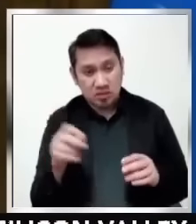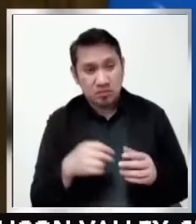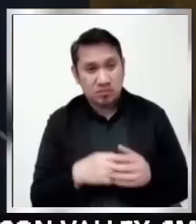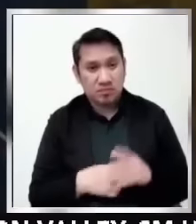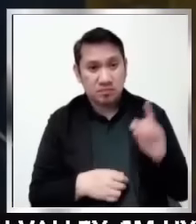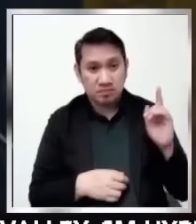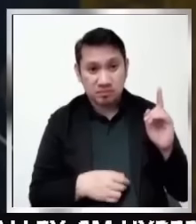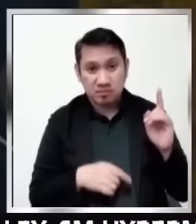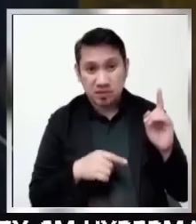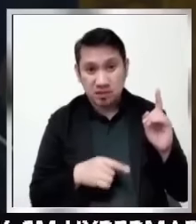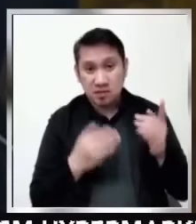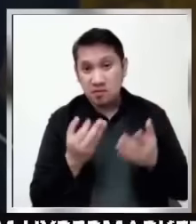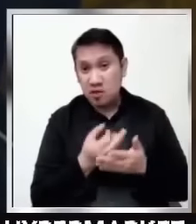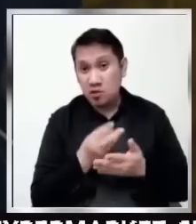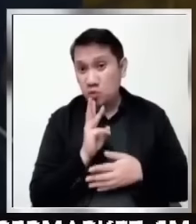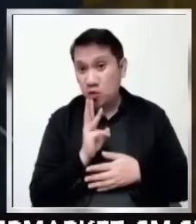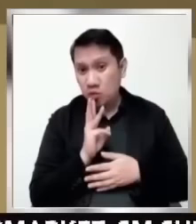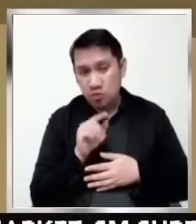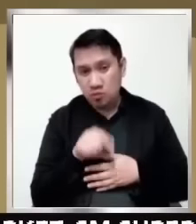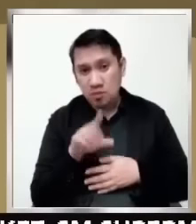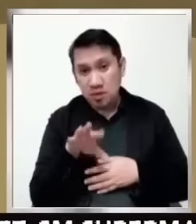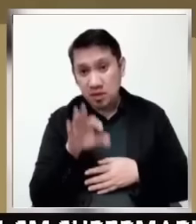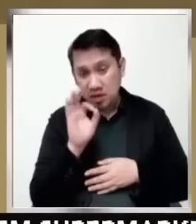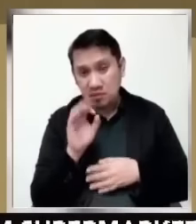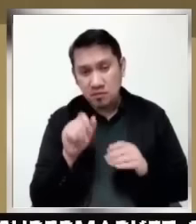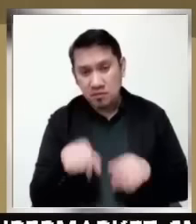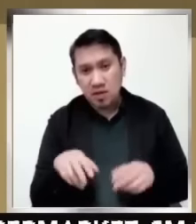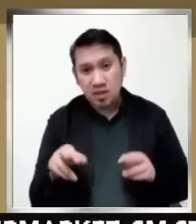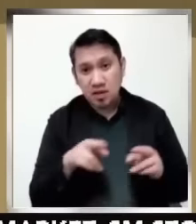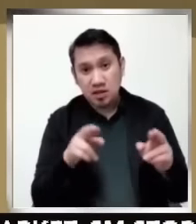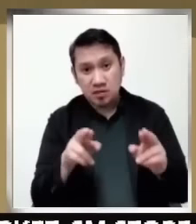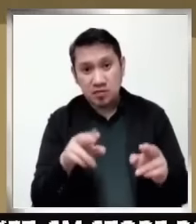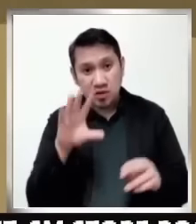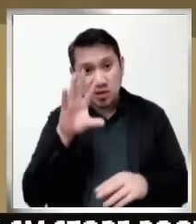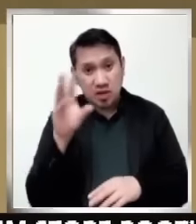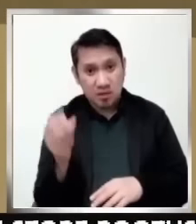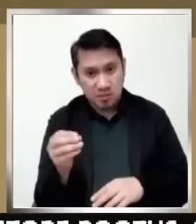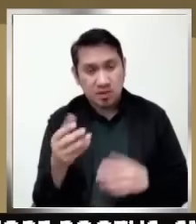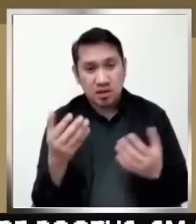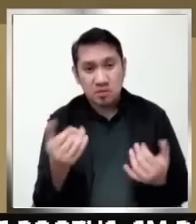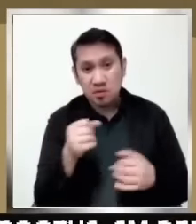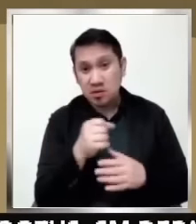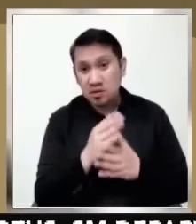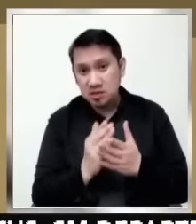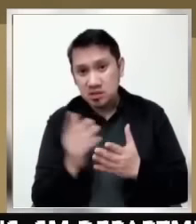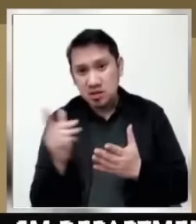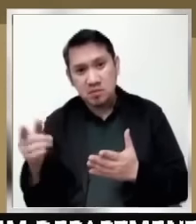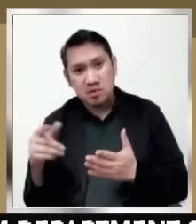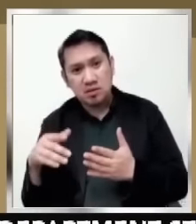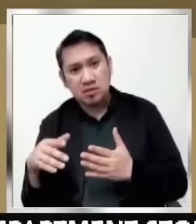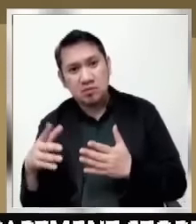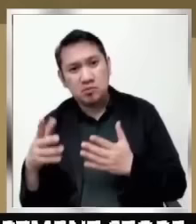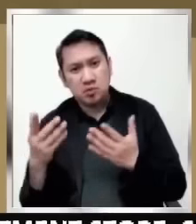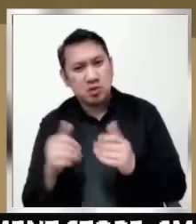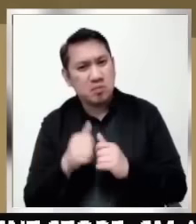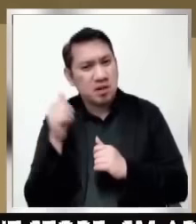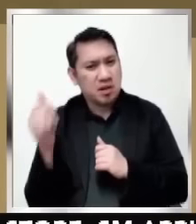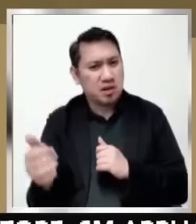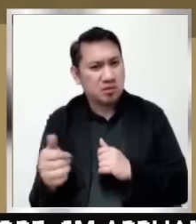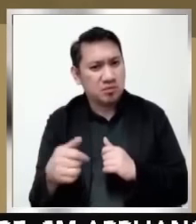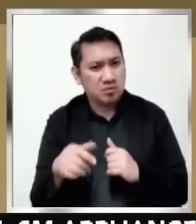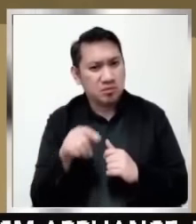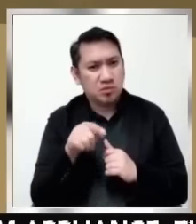freshwater fish na nakikita sa mga ilog sa Africa. Ang Inistius bakunawa naman nakikita sa mga sandy grassy areas na malalayo sa coral reef. Itong mga